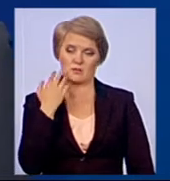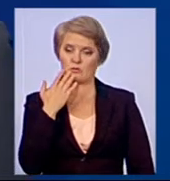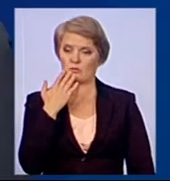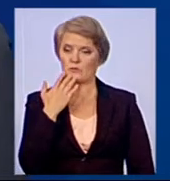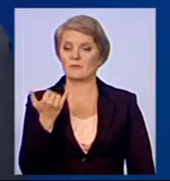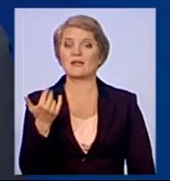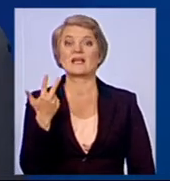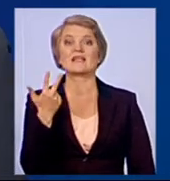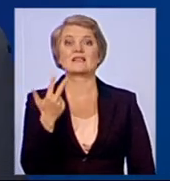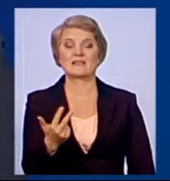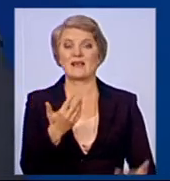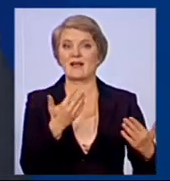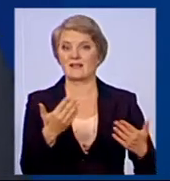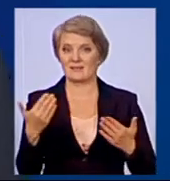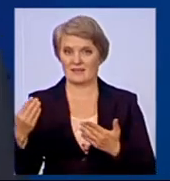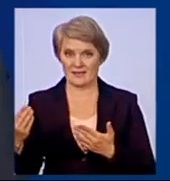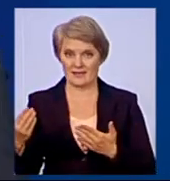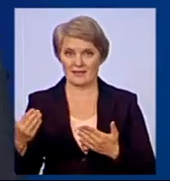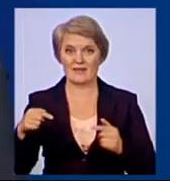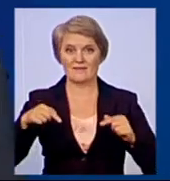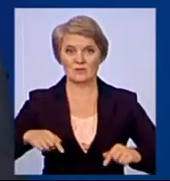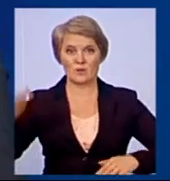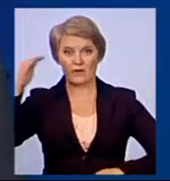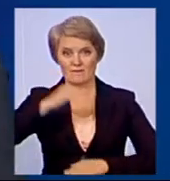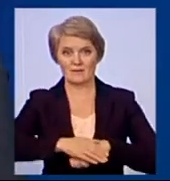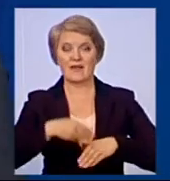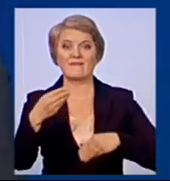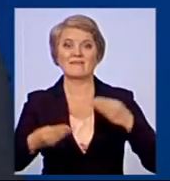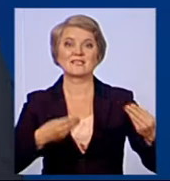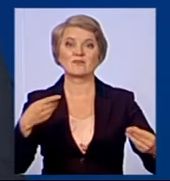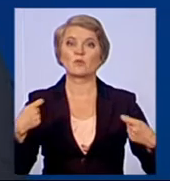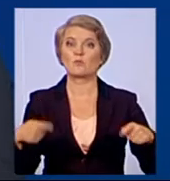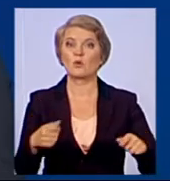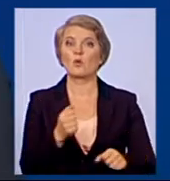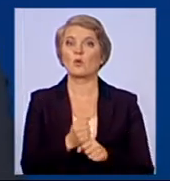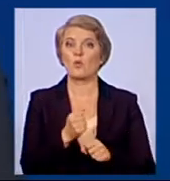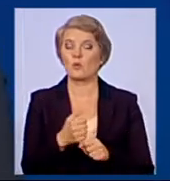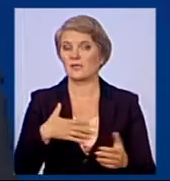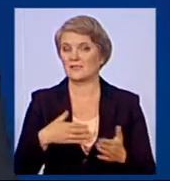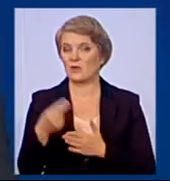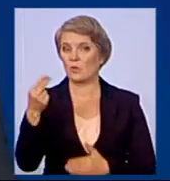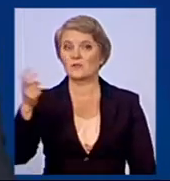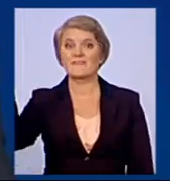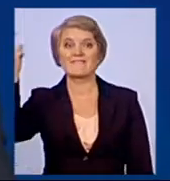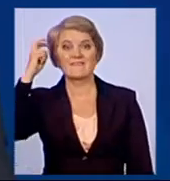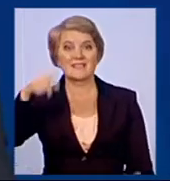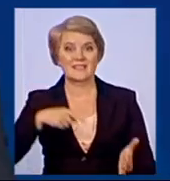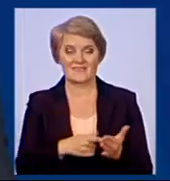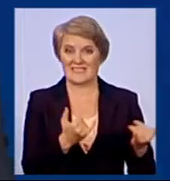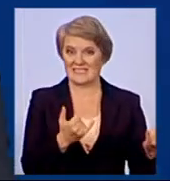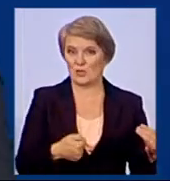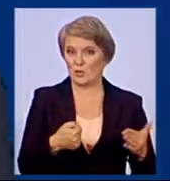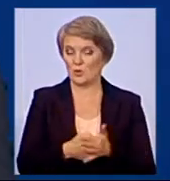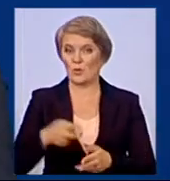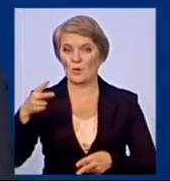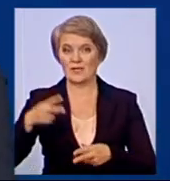Три галереї з різних країн світу цього вечора виставлять на продаж роботи своїх художників в Києві. Від сьогодні до кінця тижня в столичному